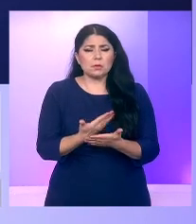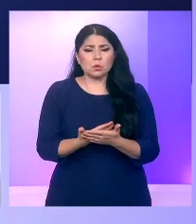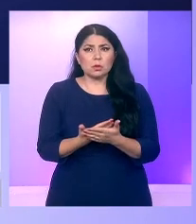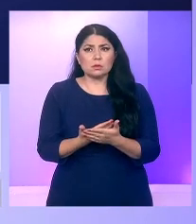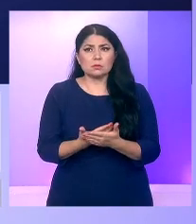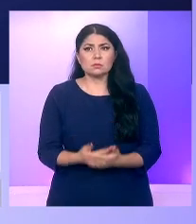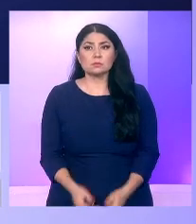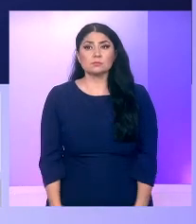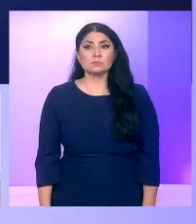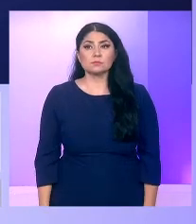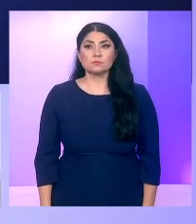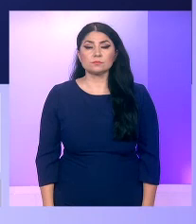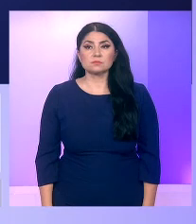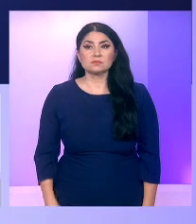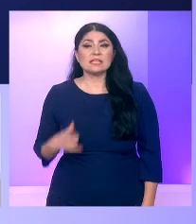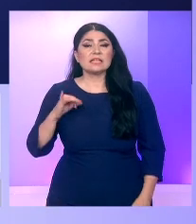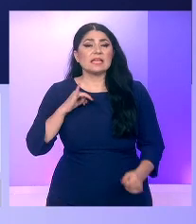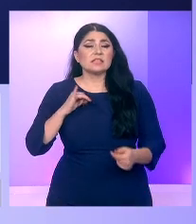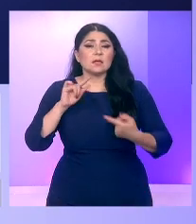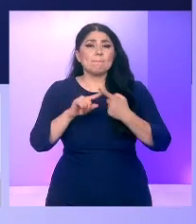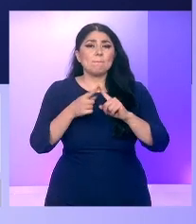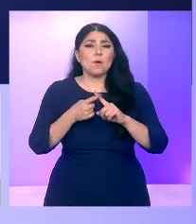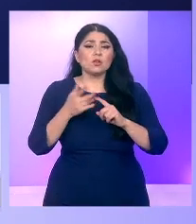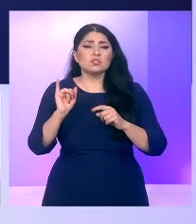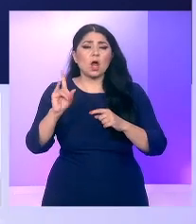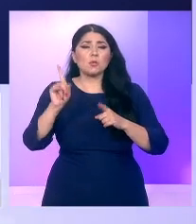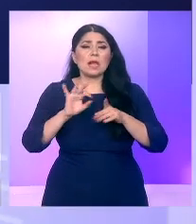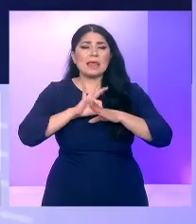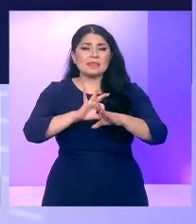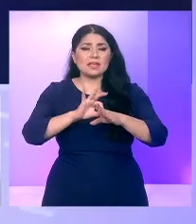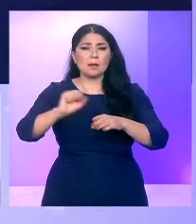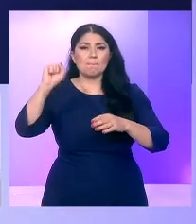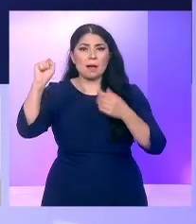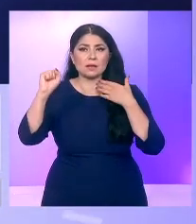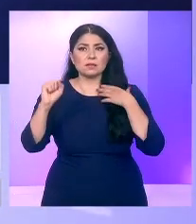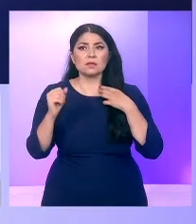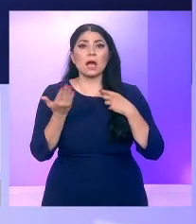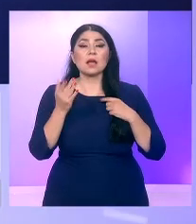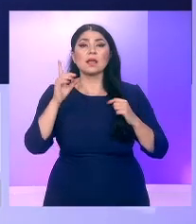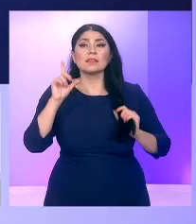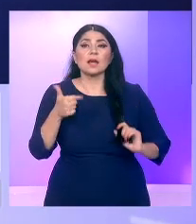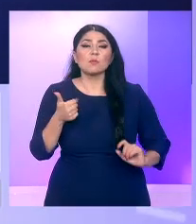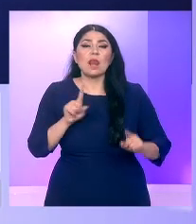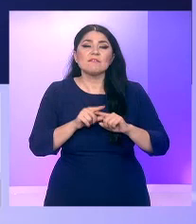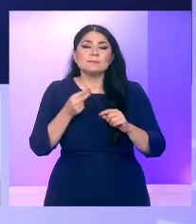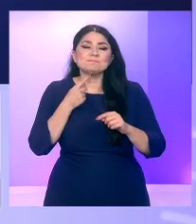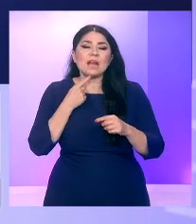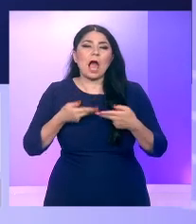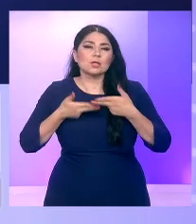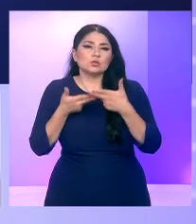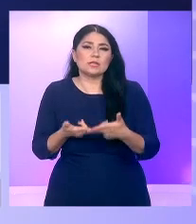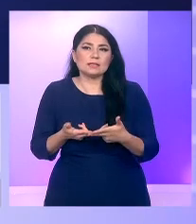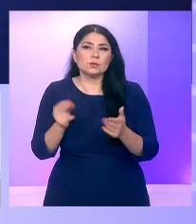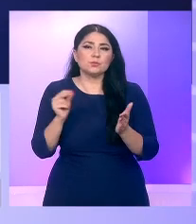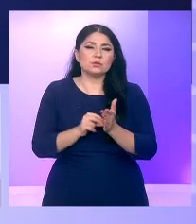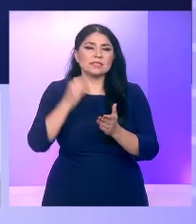că sunt sinecuri politice date unor lideri de partid sau unor oameni din partid care trebuie cumva recompensați și sunt puși secretari